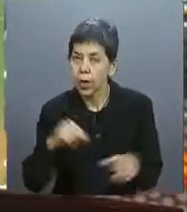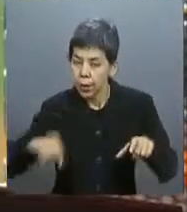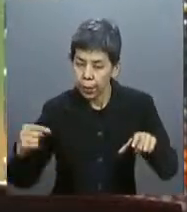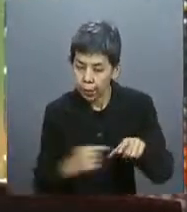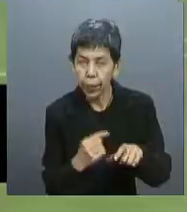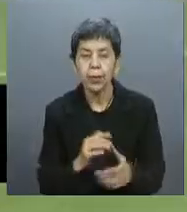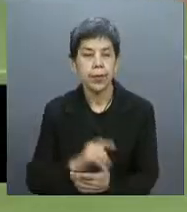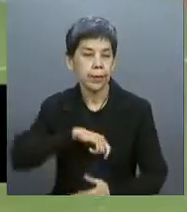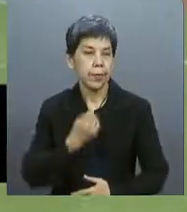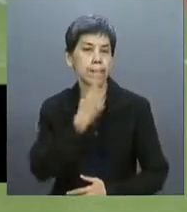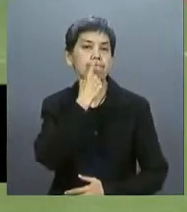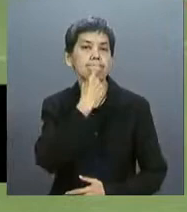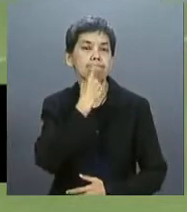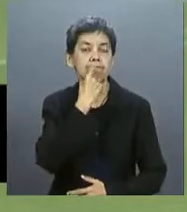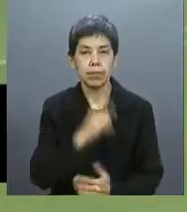ษกับอีก1ใบแดงครับ